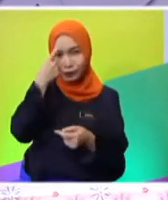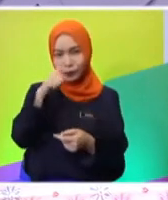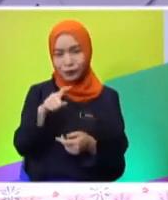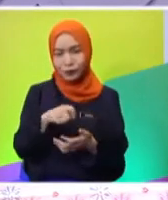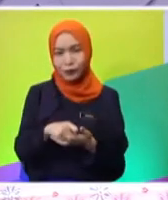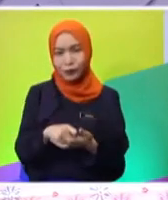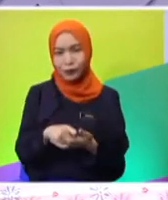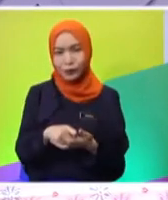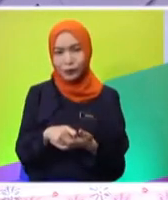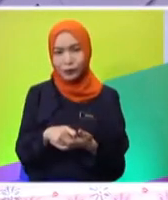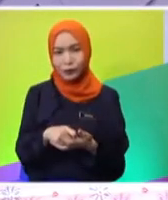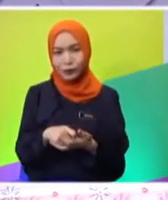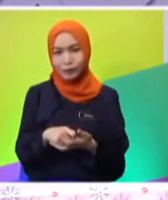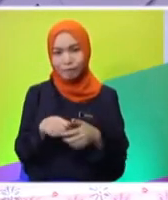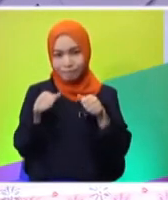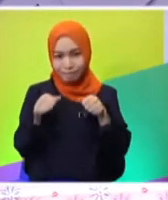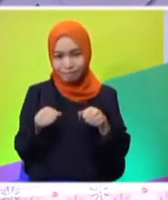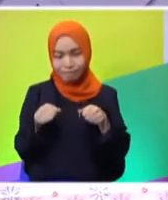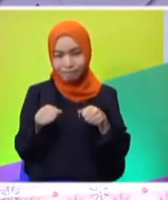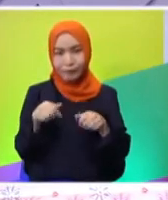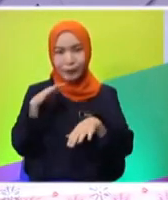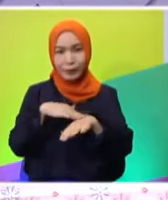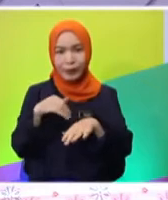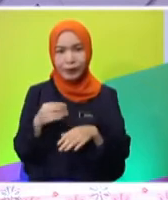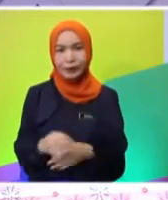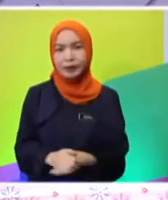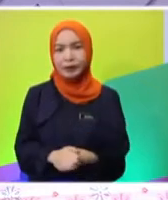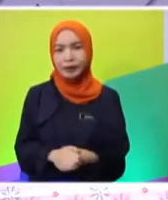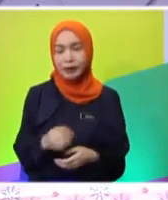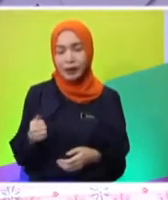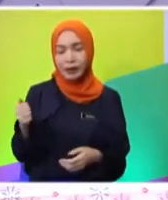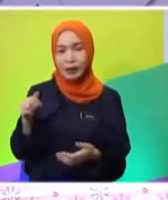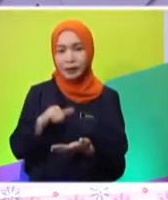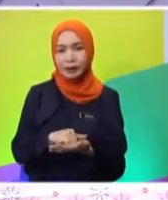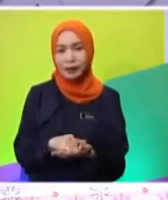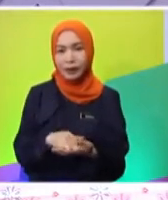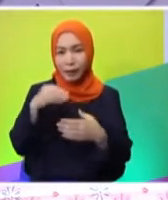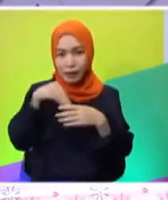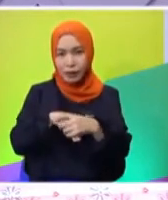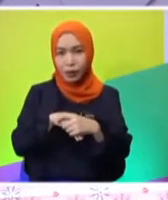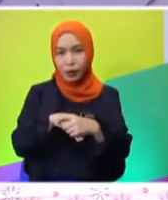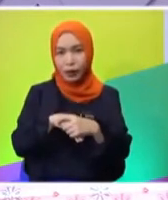dekat-dekat apa nih dekat jika tinggi coba dulu mungkin nanti akunya masukkan